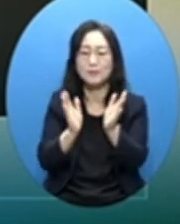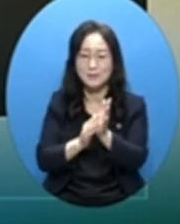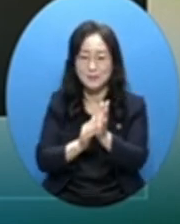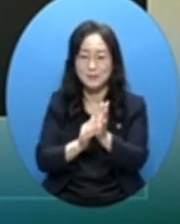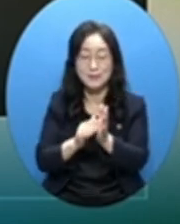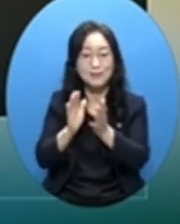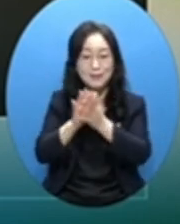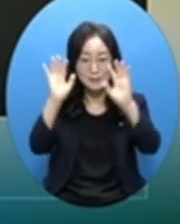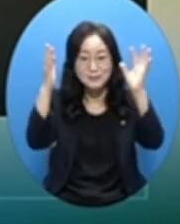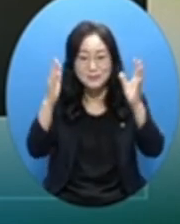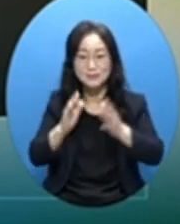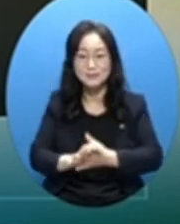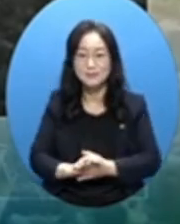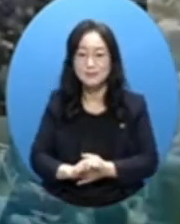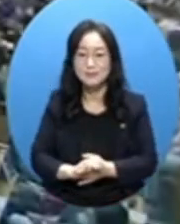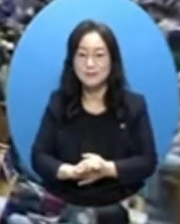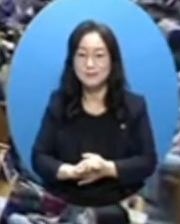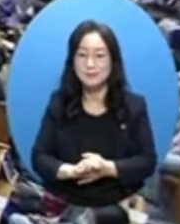할렐루야.